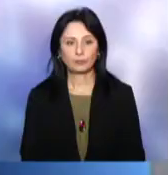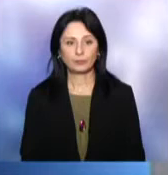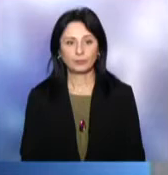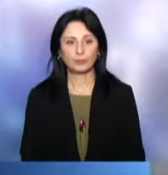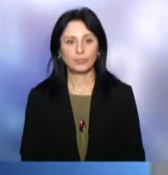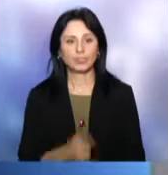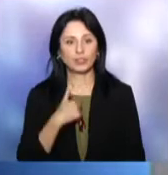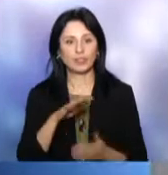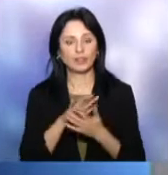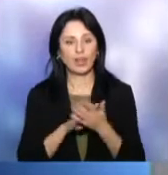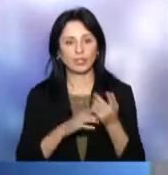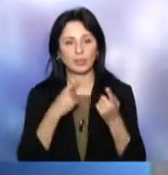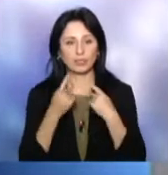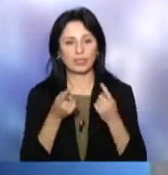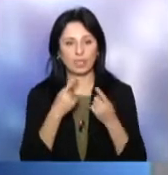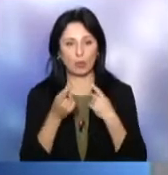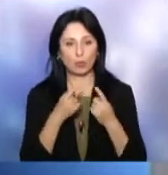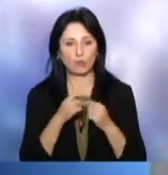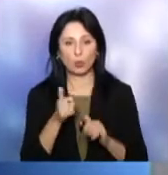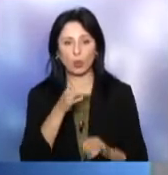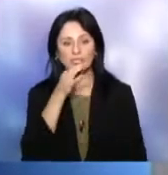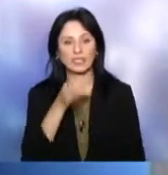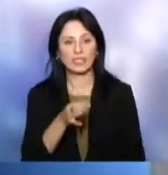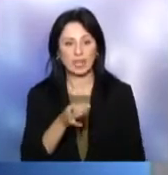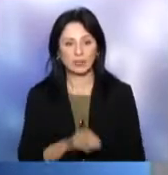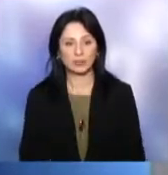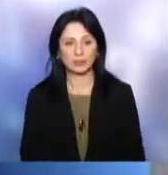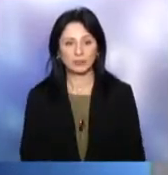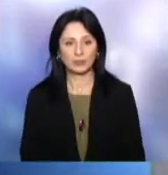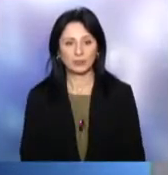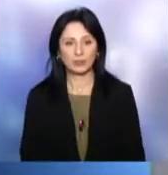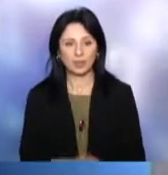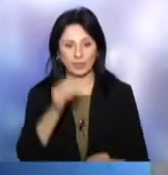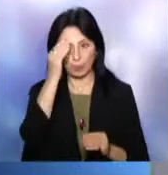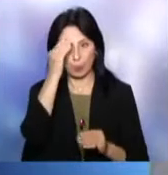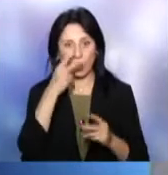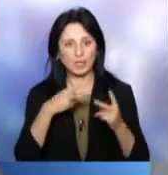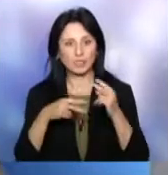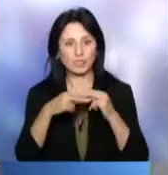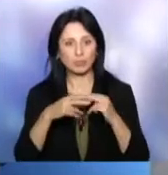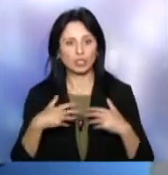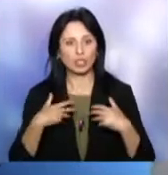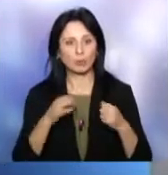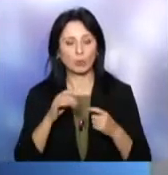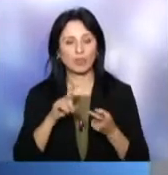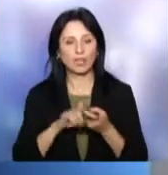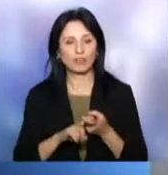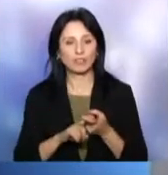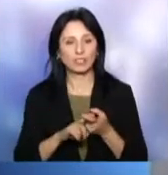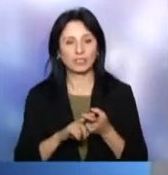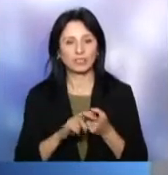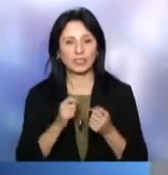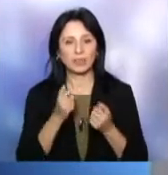ჩვენ ვაგრძელებთ საუბარს, როგორც გითხარით, თანამოაზრეები ჯანმრთელობასთან დაკავშირებით